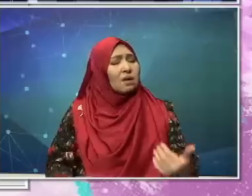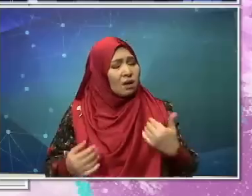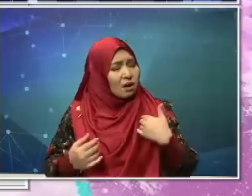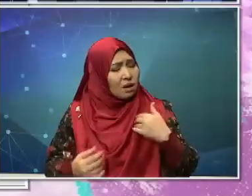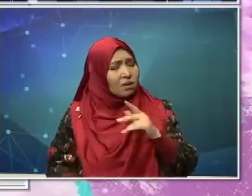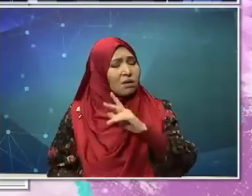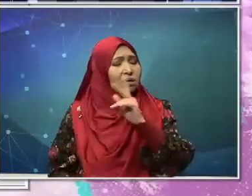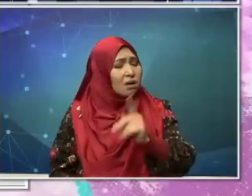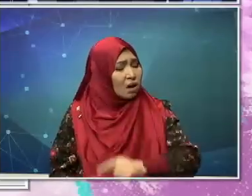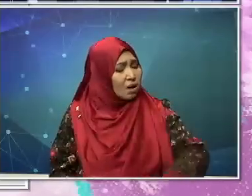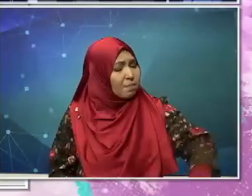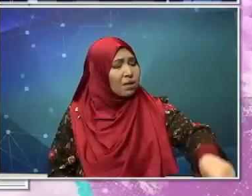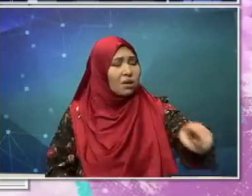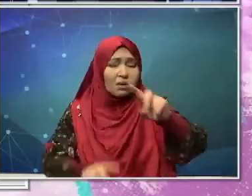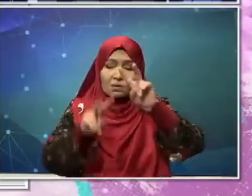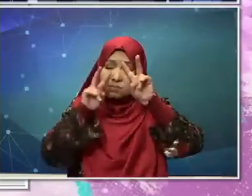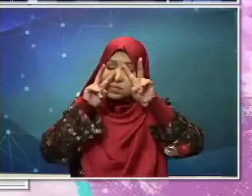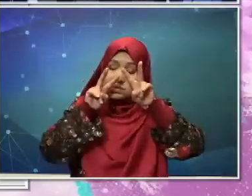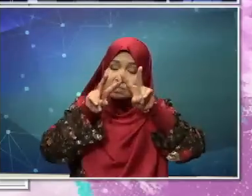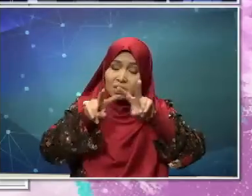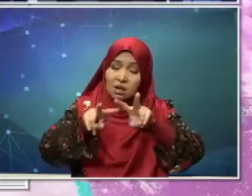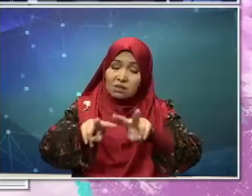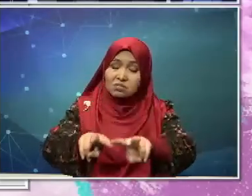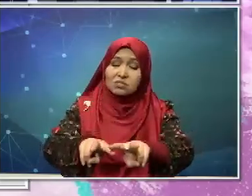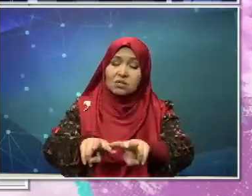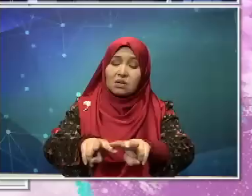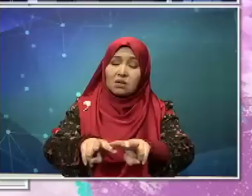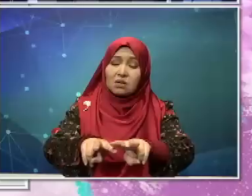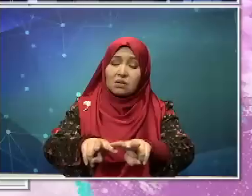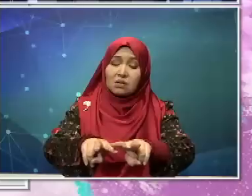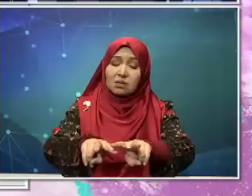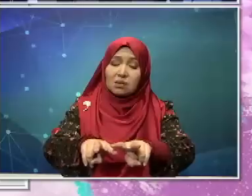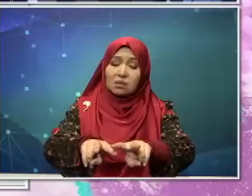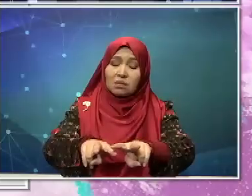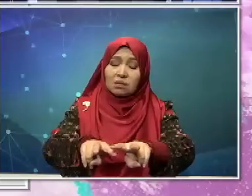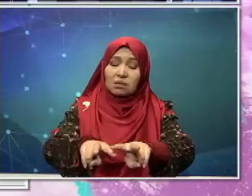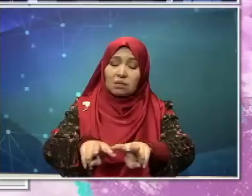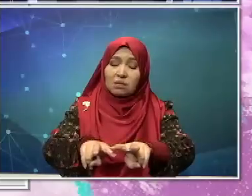Kyle Dou Kho me